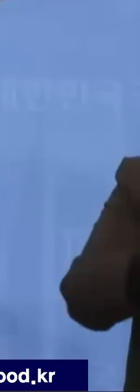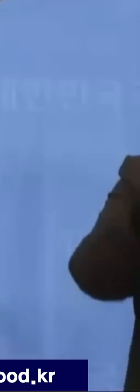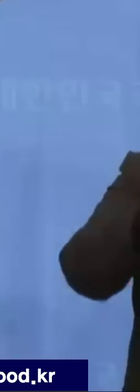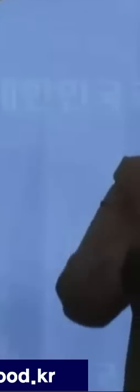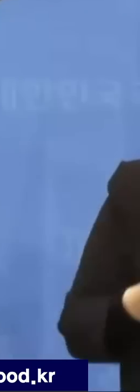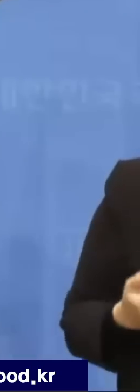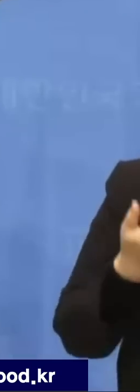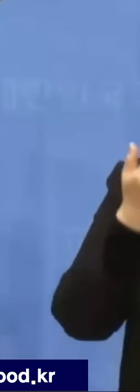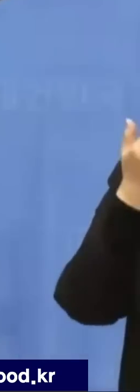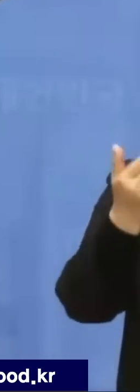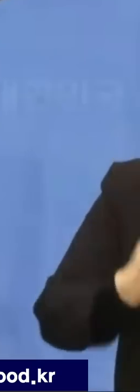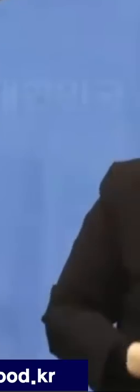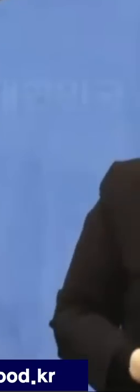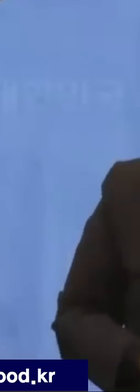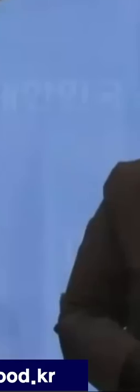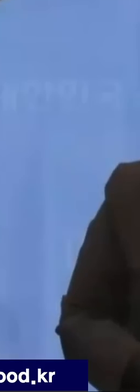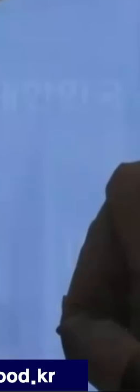하겠습니다.